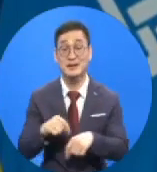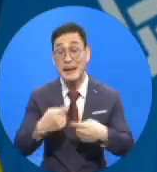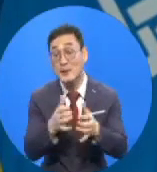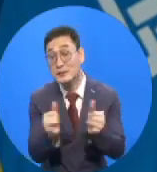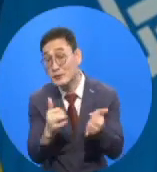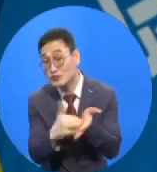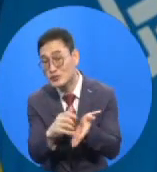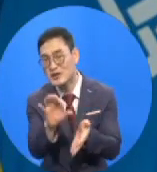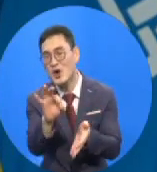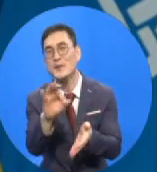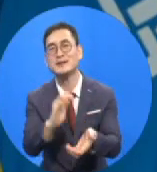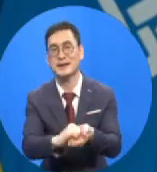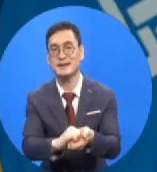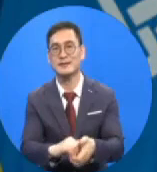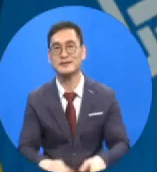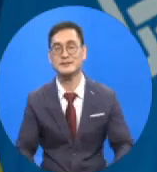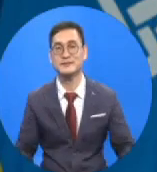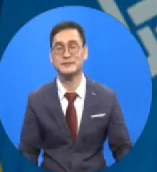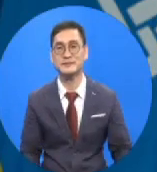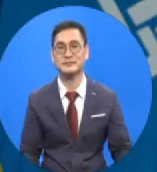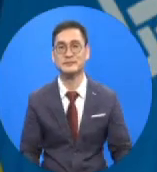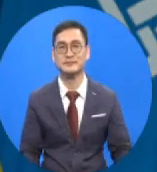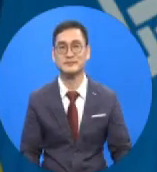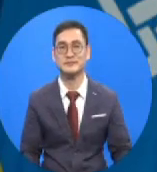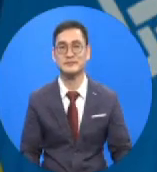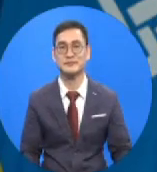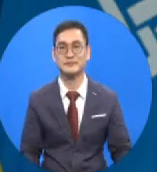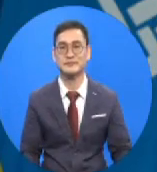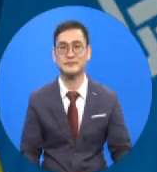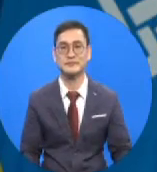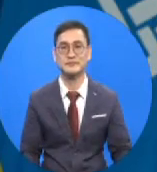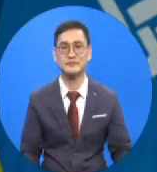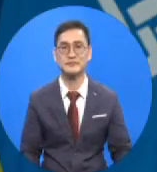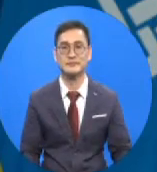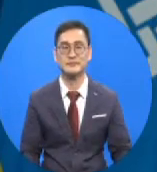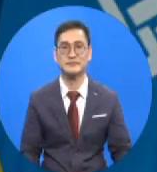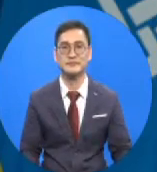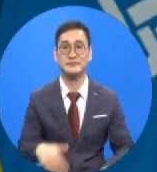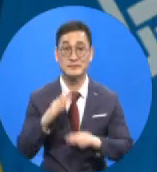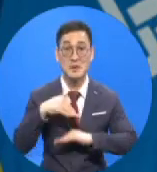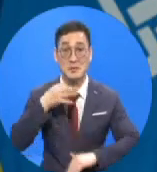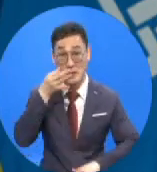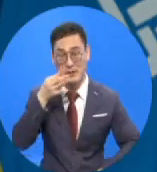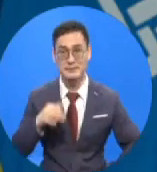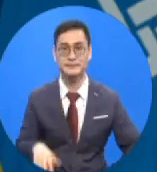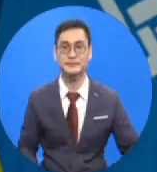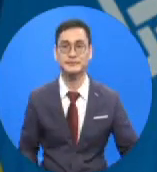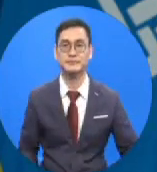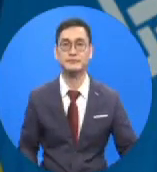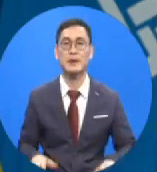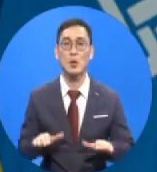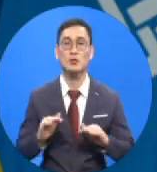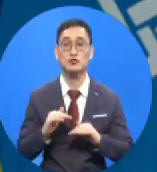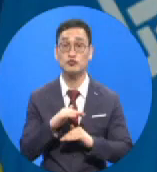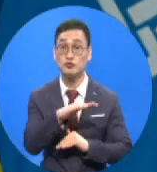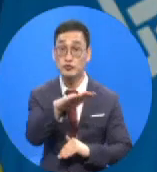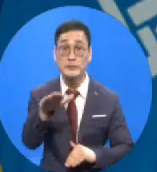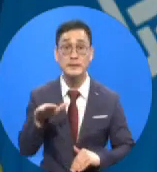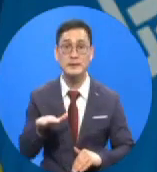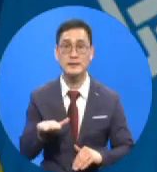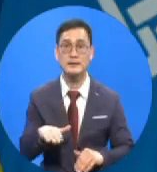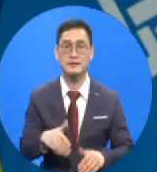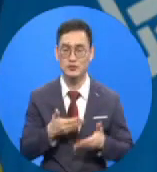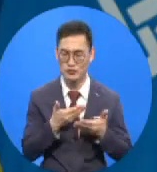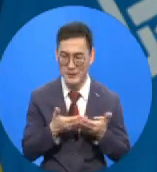외로 삼성을 사랑 검색 제품 1 온 역량을 쏟고 있었다 떨어 볼까요 오늘 우리는 이런 막중한 과제를